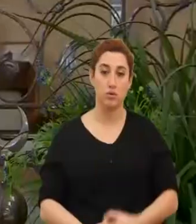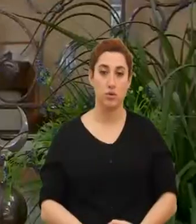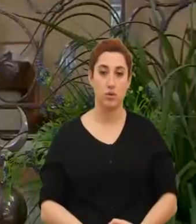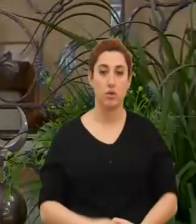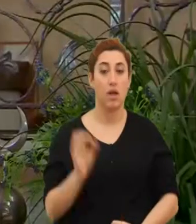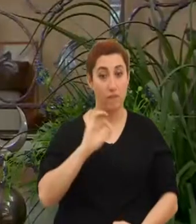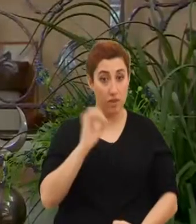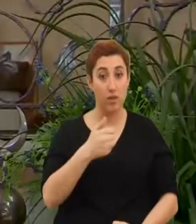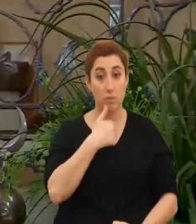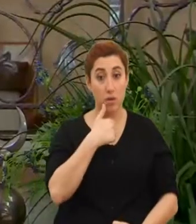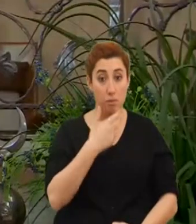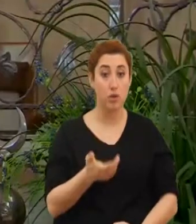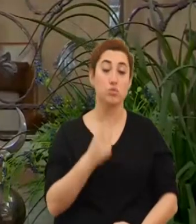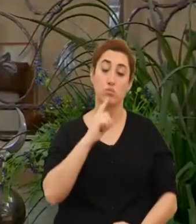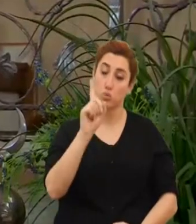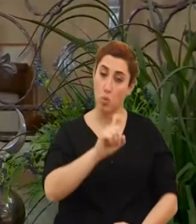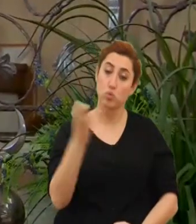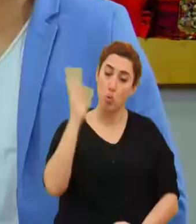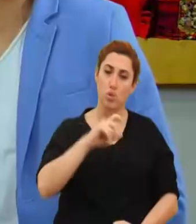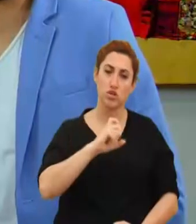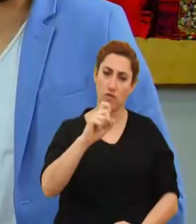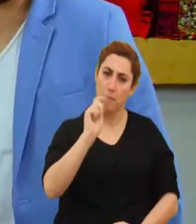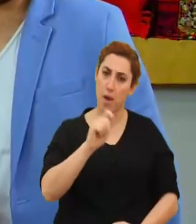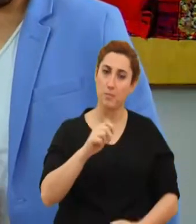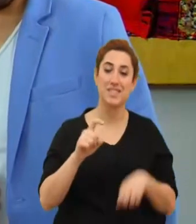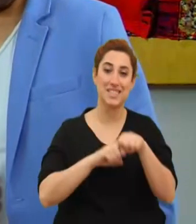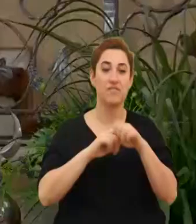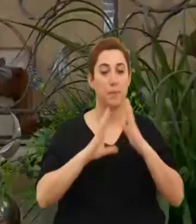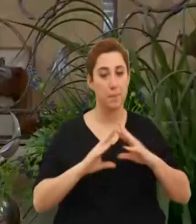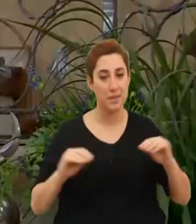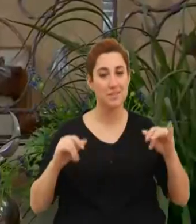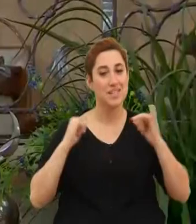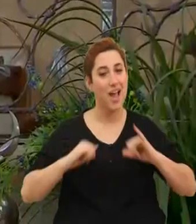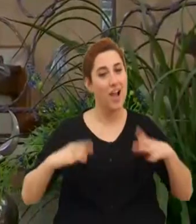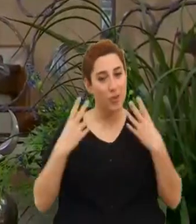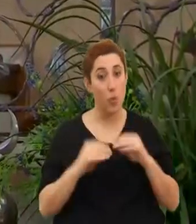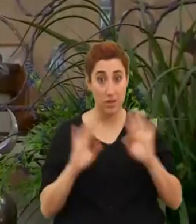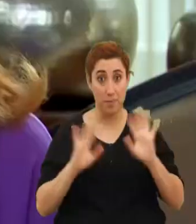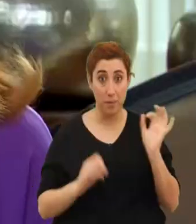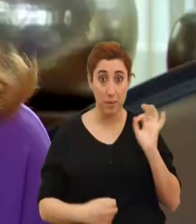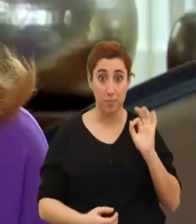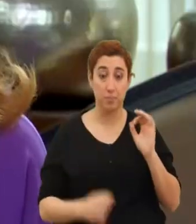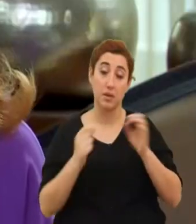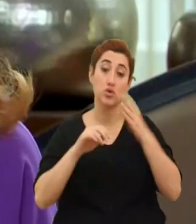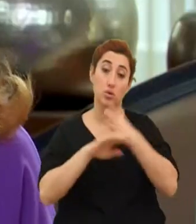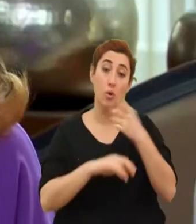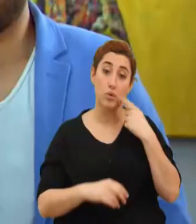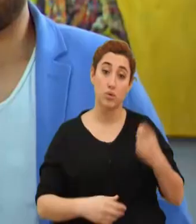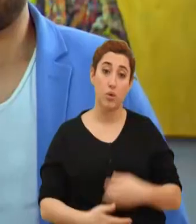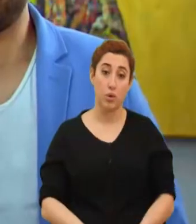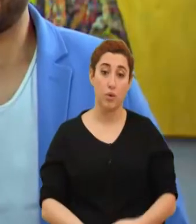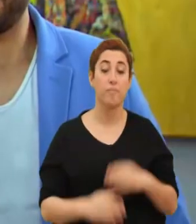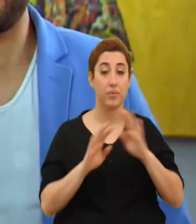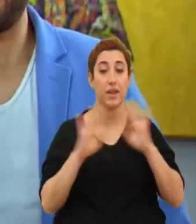sen. Evet, evet babacığım. Sonra sor hesabını yani. Bir öfken dinsin, yatış bir sakinleş ama değil mi? Biricik doğru